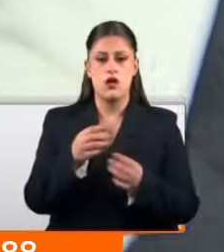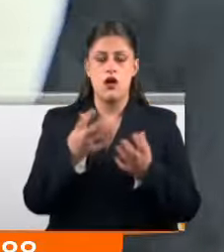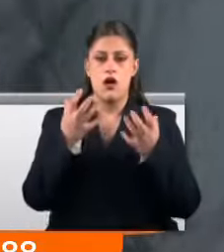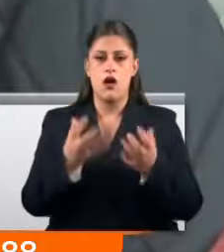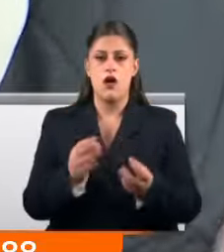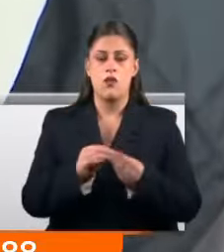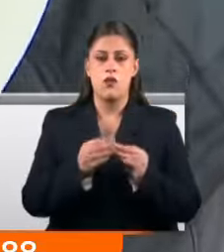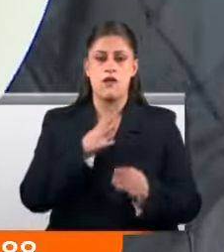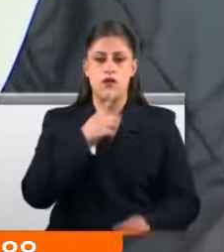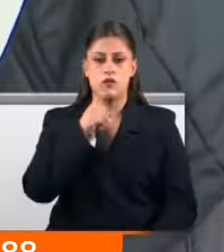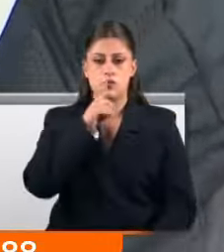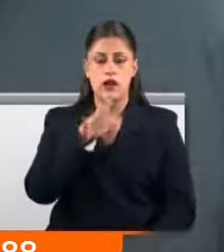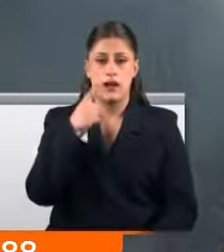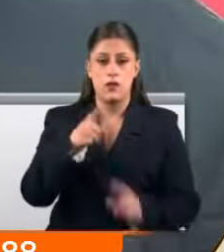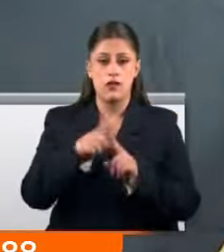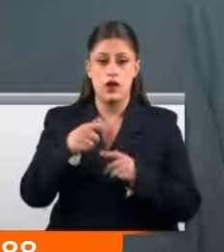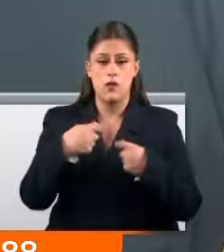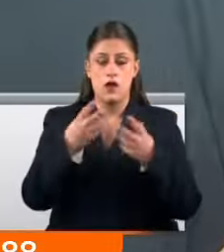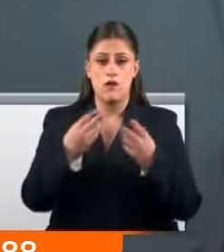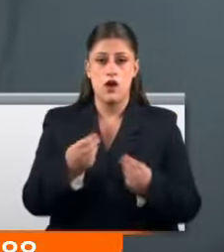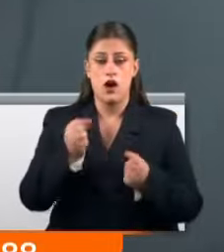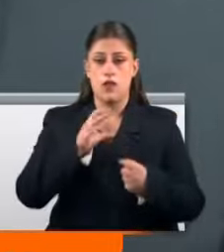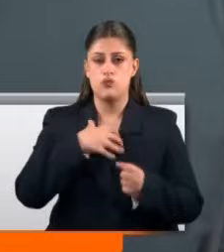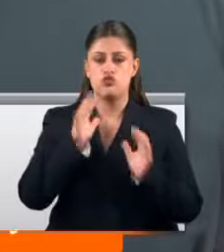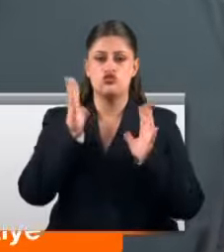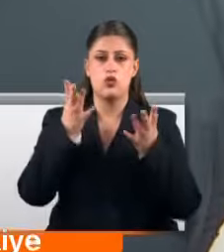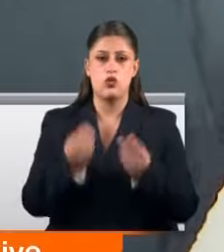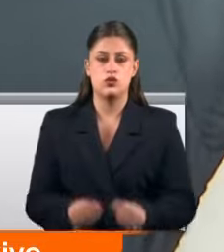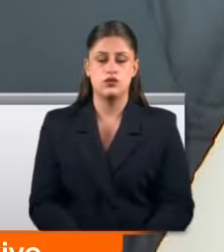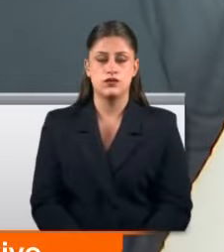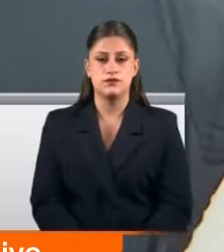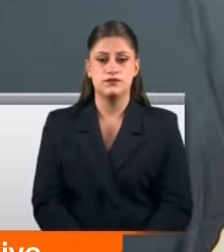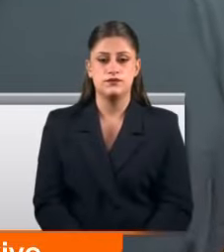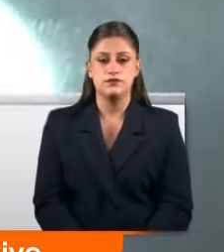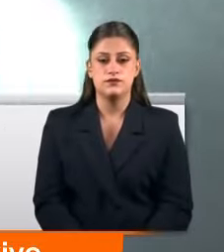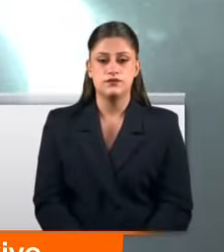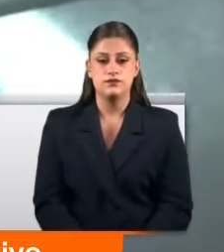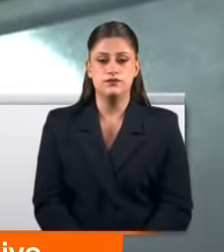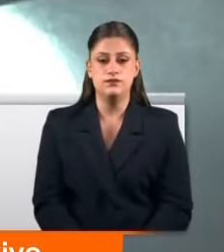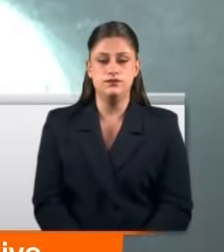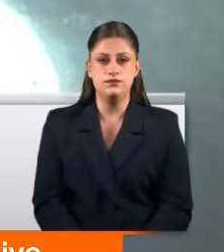çıkan araç sahibi şoka girdi. Takribi 150 bin, 200 bin bandında bir masraf çıkıyor bize.